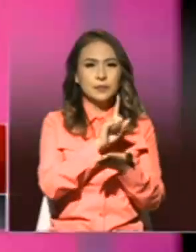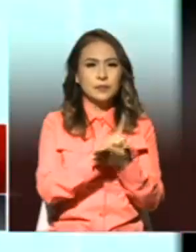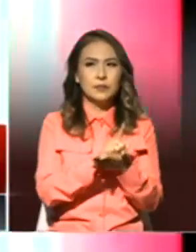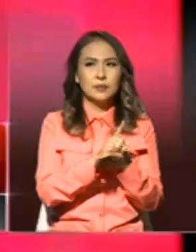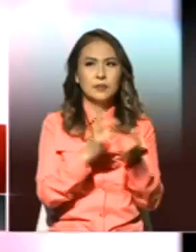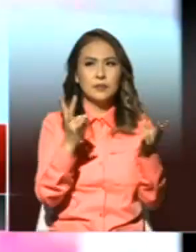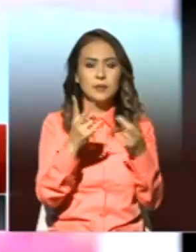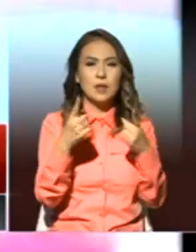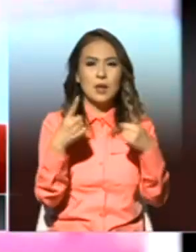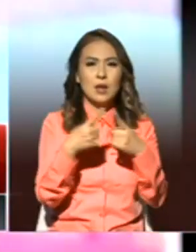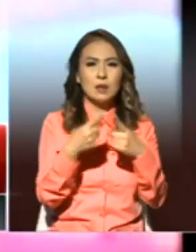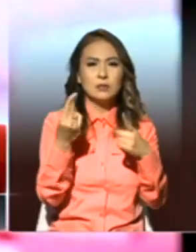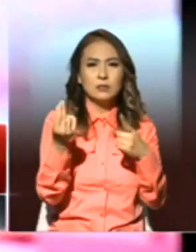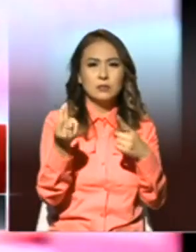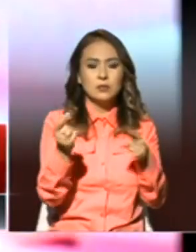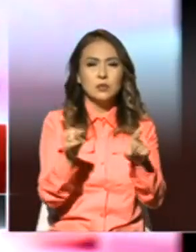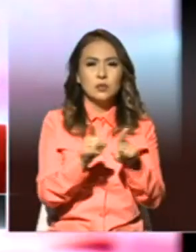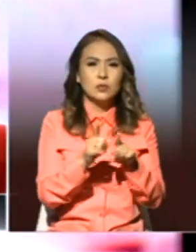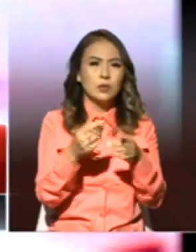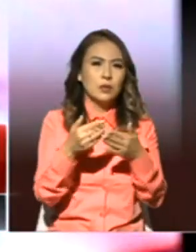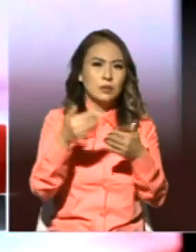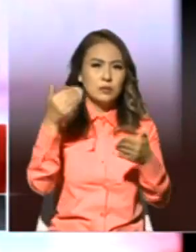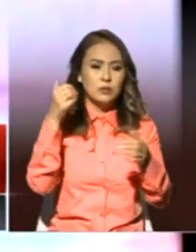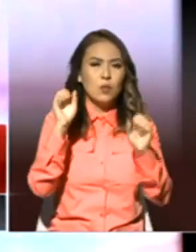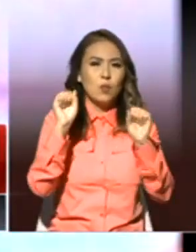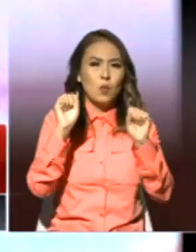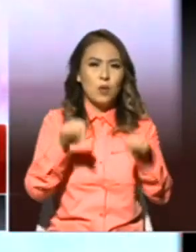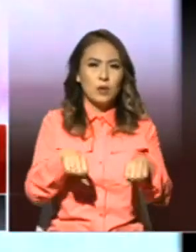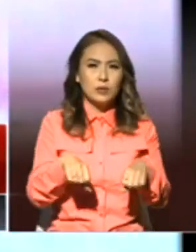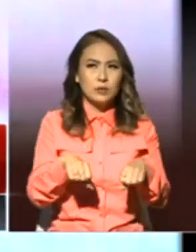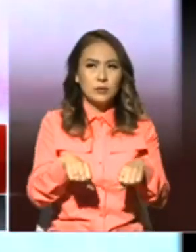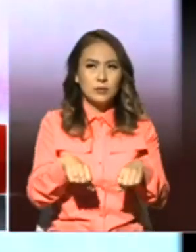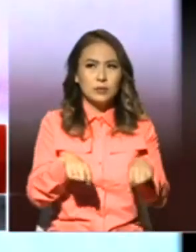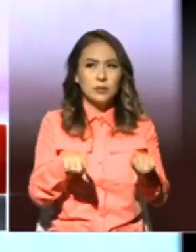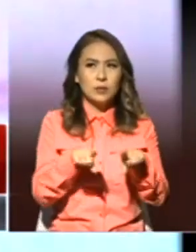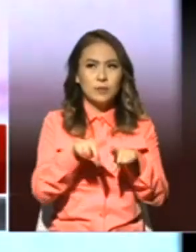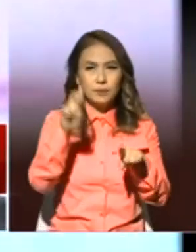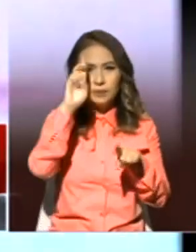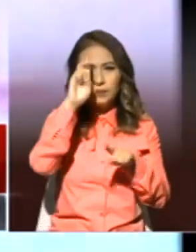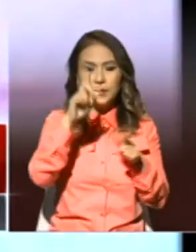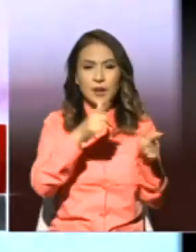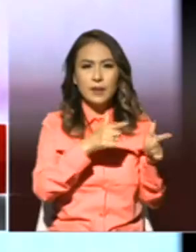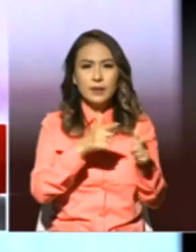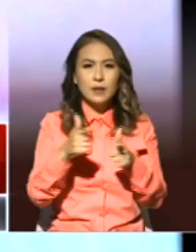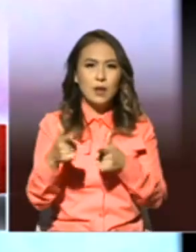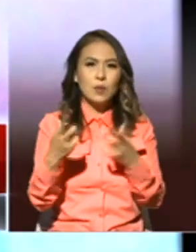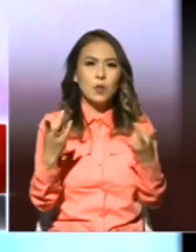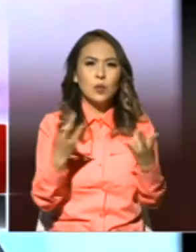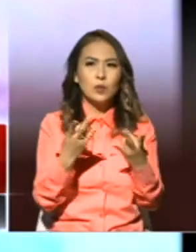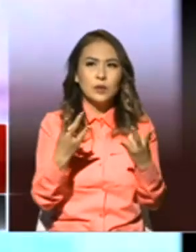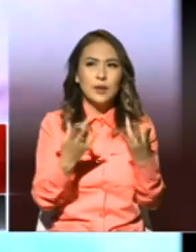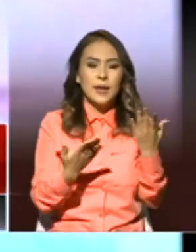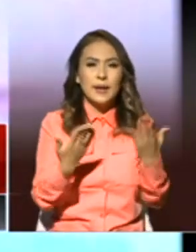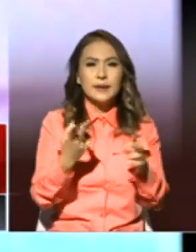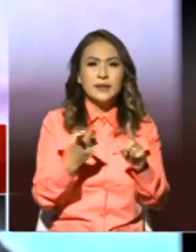оларға арендалық төлем жасап берсе де бұрынғыдай болады негізінде. Оған мемлекет дайын болу керек деп ойлаймын. Ал енді